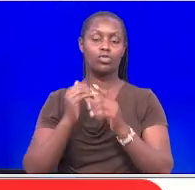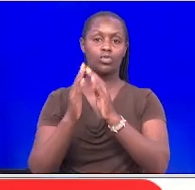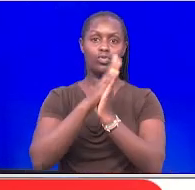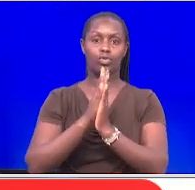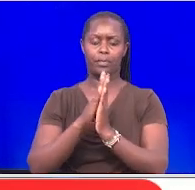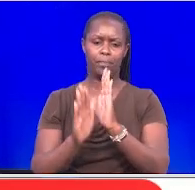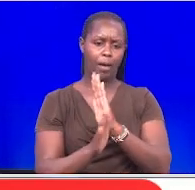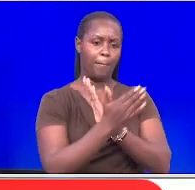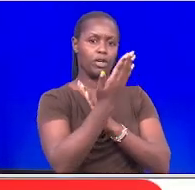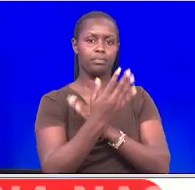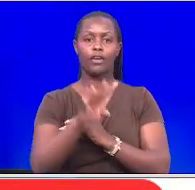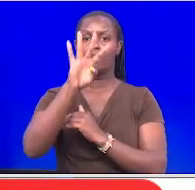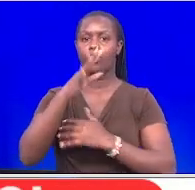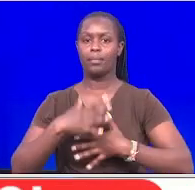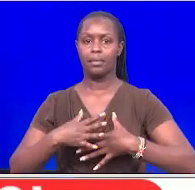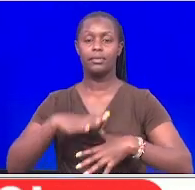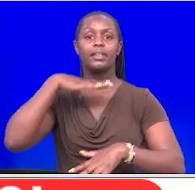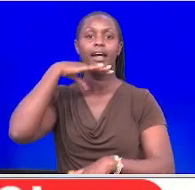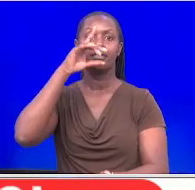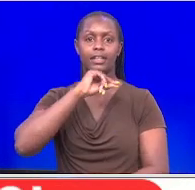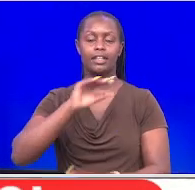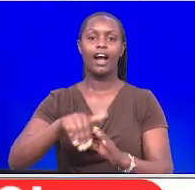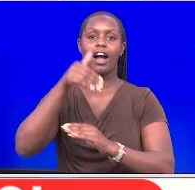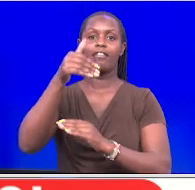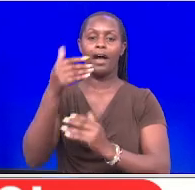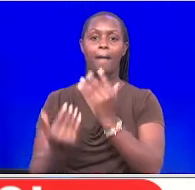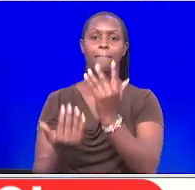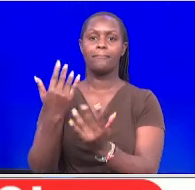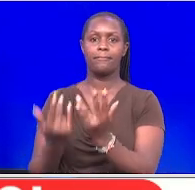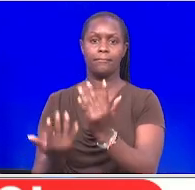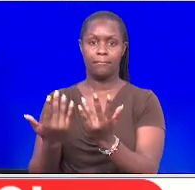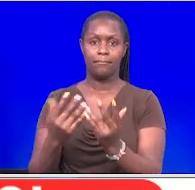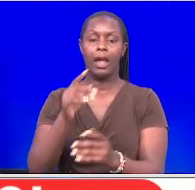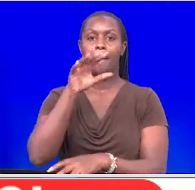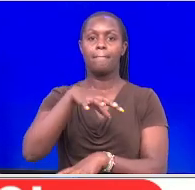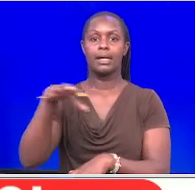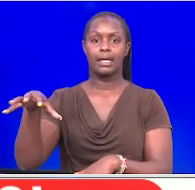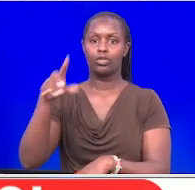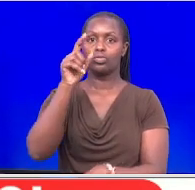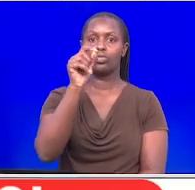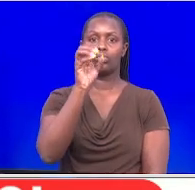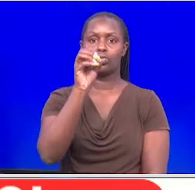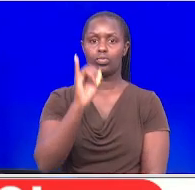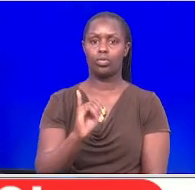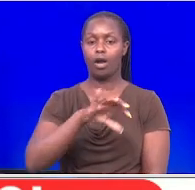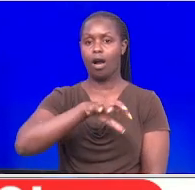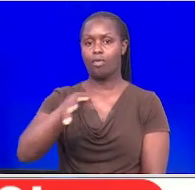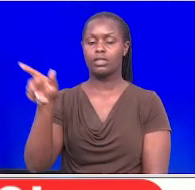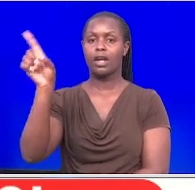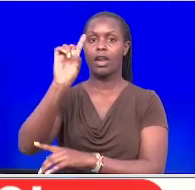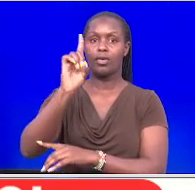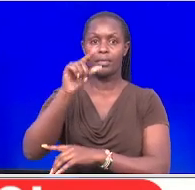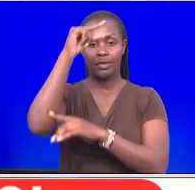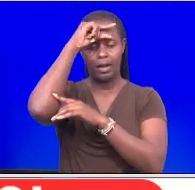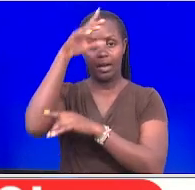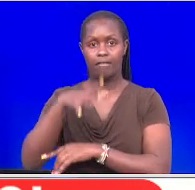watu wanne wameaga dunia kufuatia mkasa wa moto katika soko la Toi katika kaunti ya Nairobi. Na kama anavyotuarifu mwanahabari wetu Elizabeth Atieno ni kwamba gavana